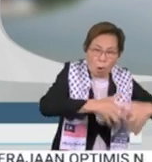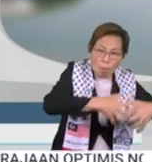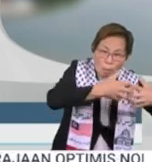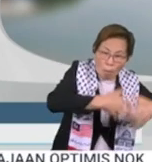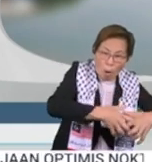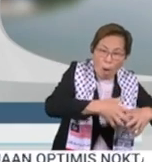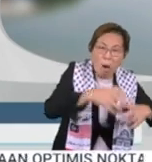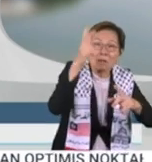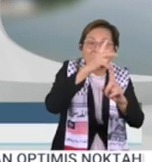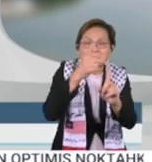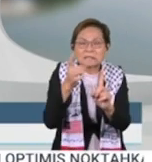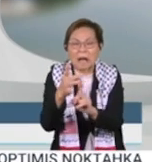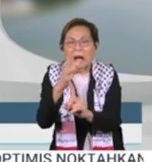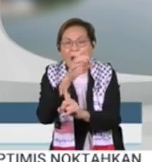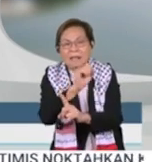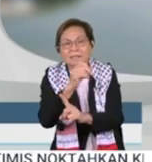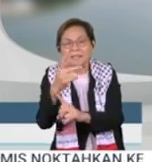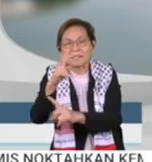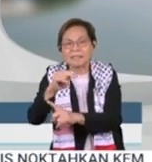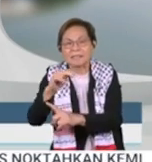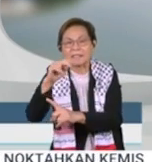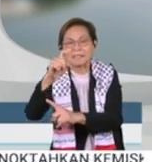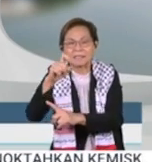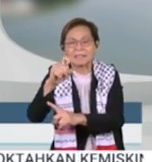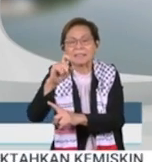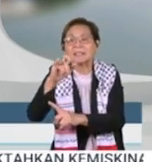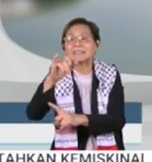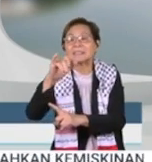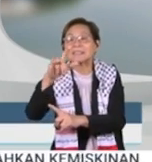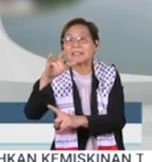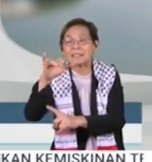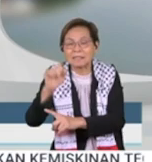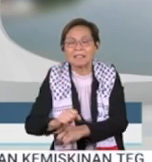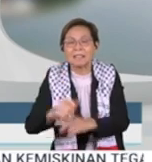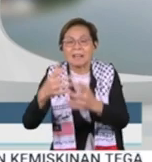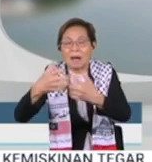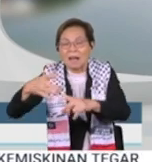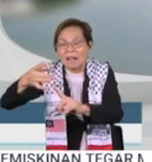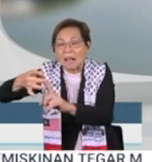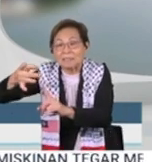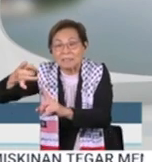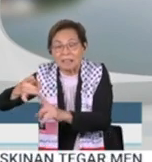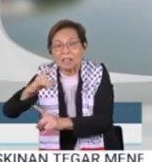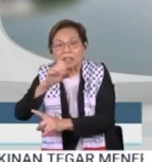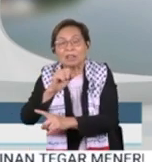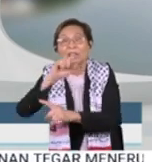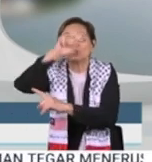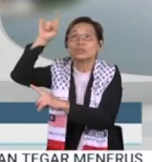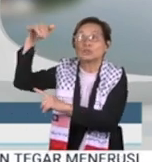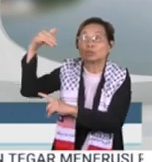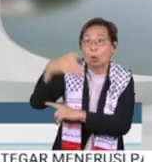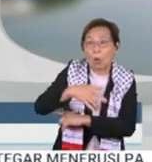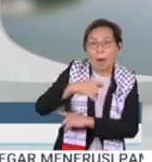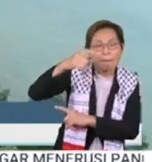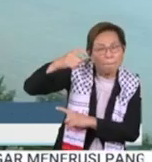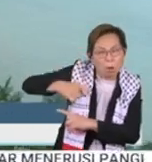kerajang tembaga oleh SK Nexilis dan loji kaca solar Kibing yang memerlukan pekerja